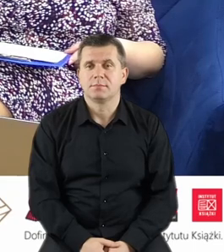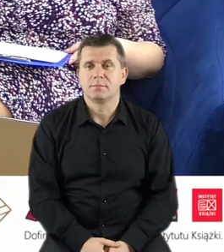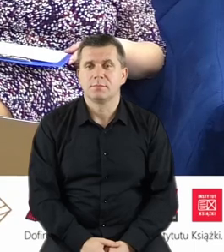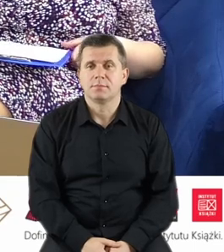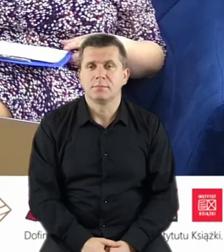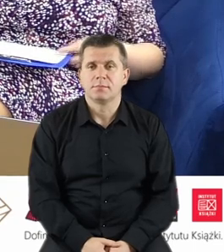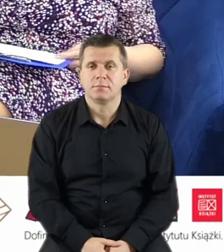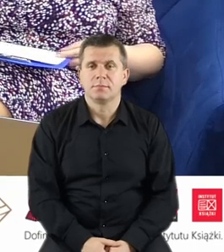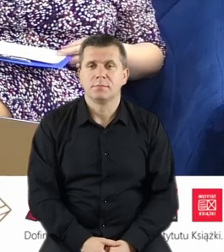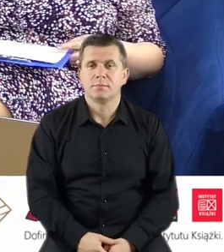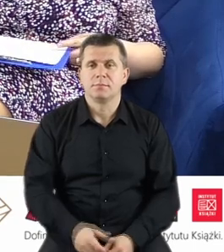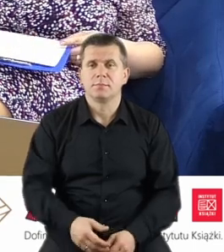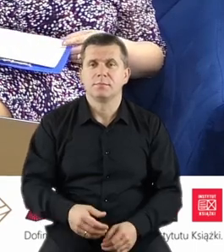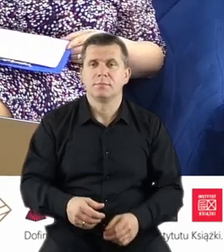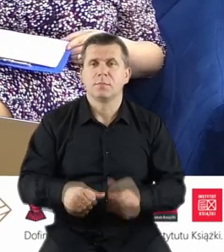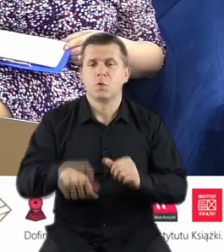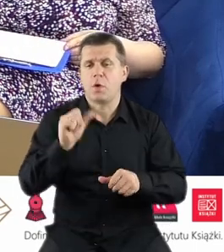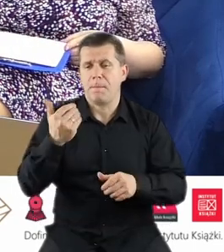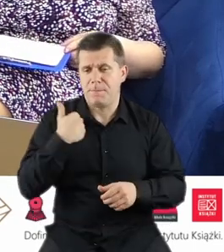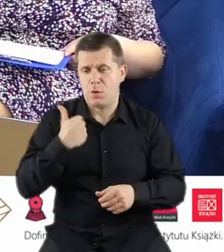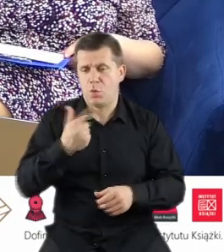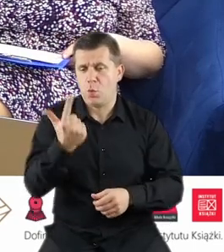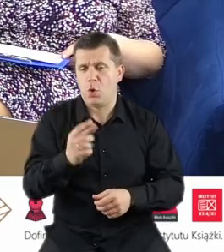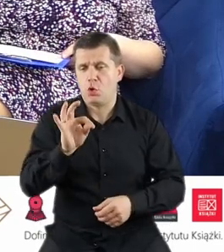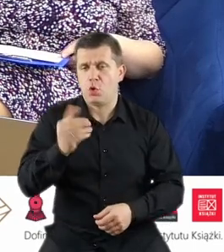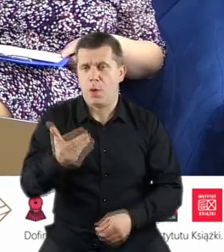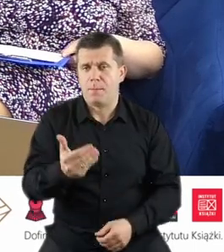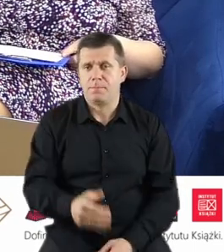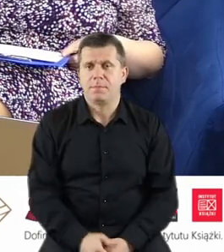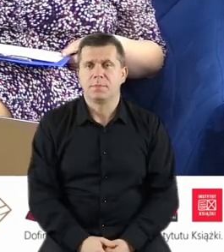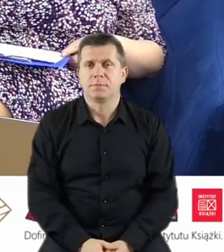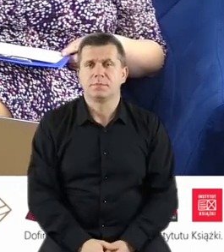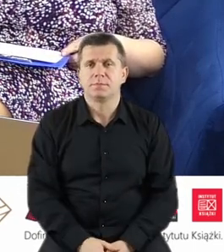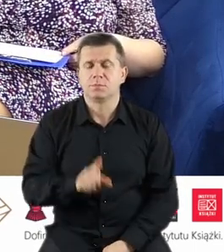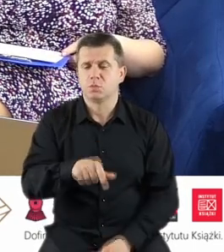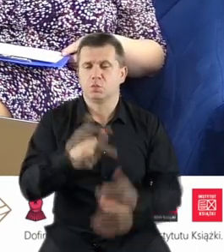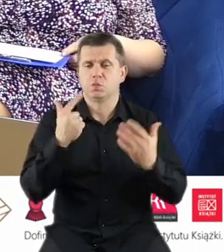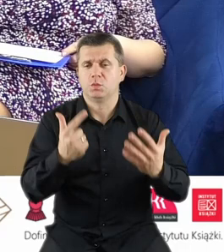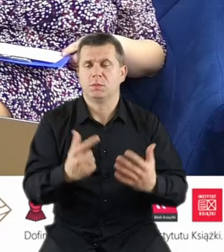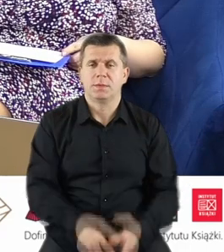trafił, ale w zeszłym roku drugi tom był, prawda? Tak, W tak, tej tak, tak, głównej tak, tak. siódemce.